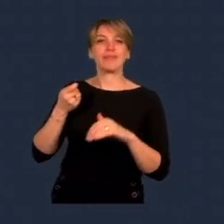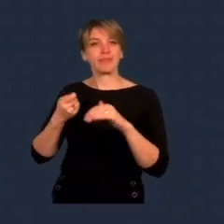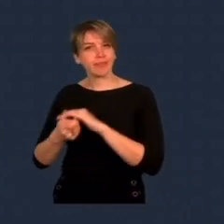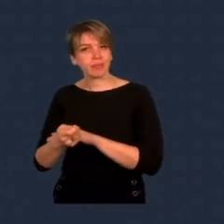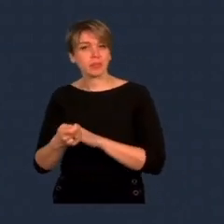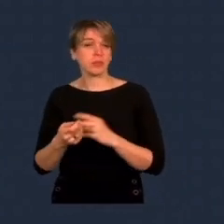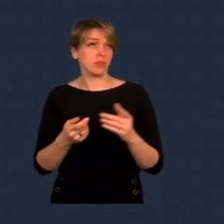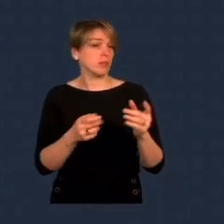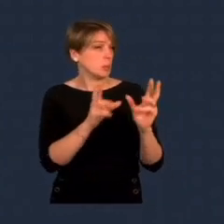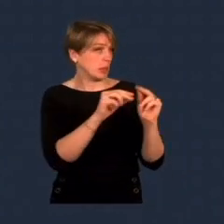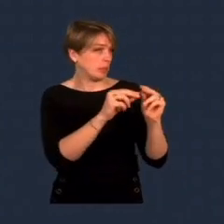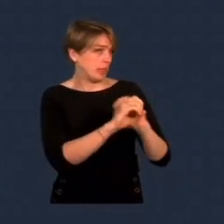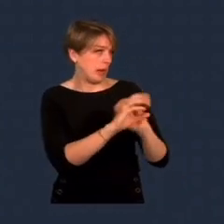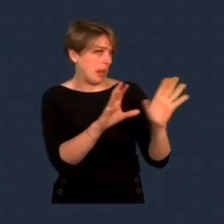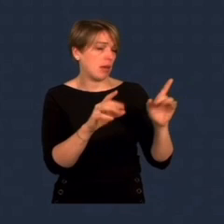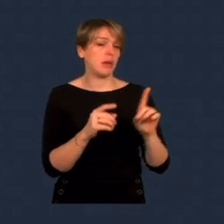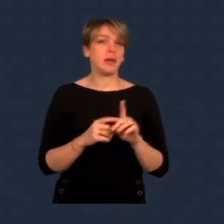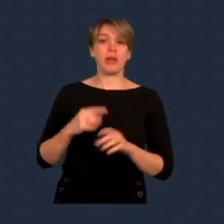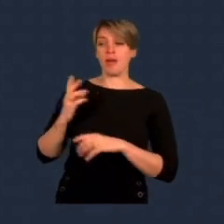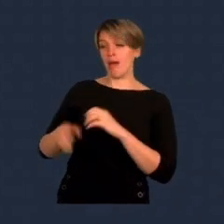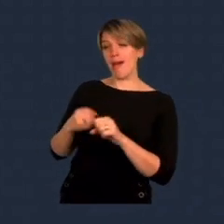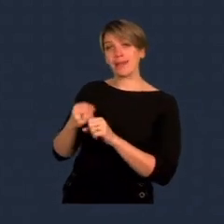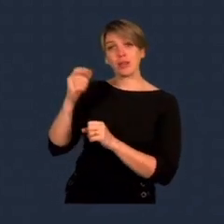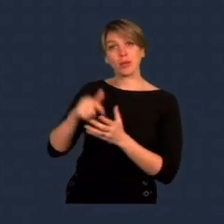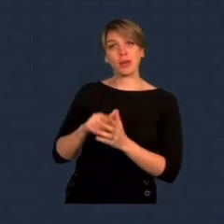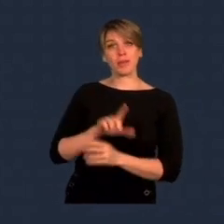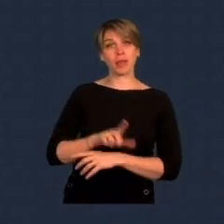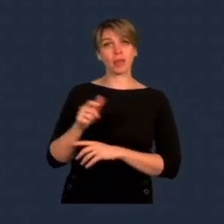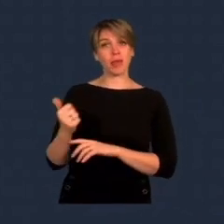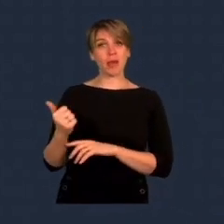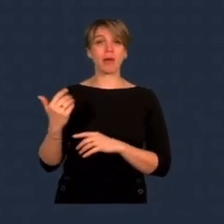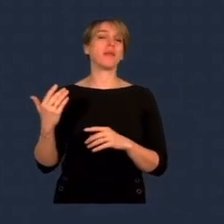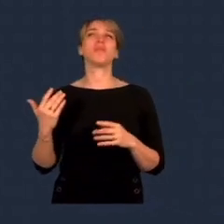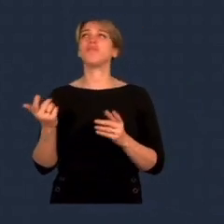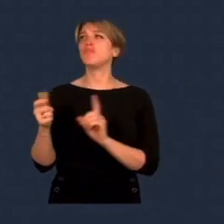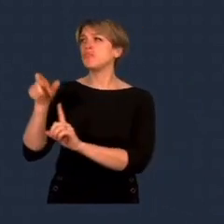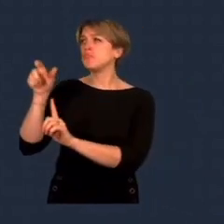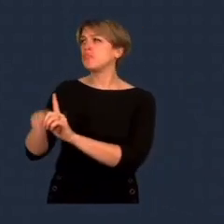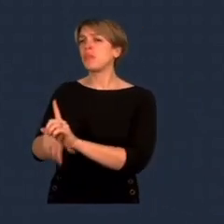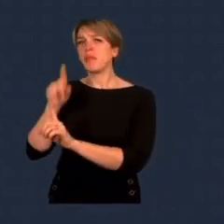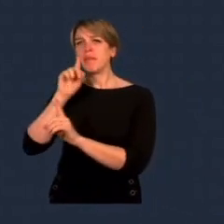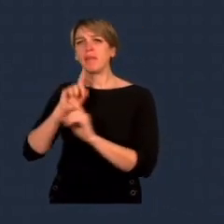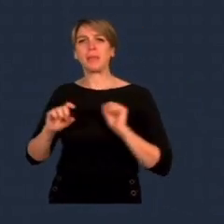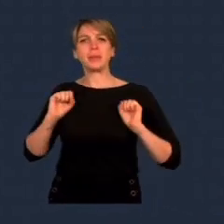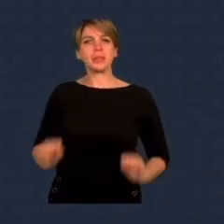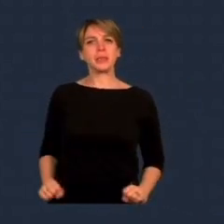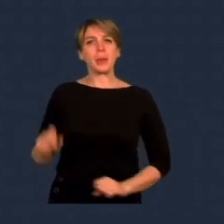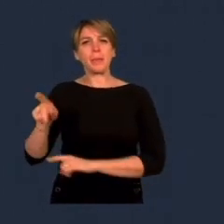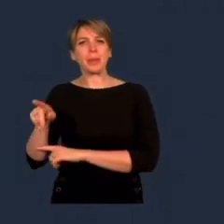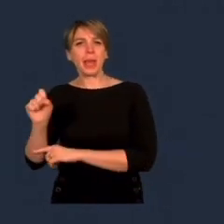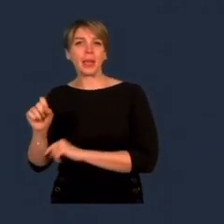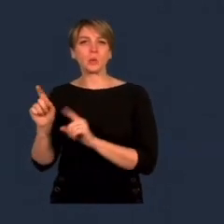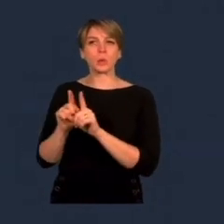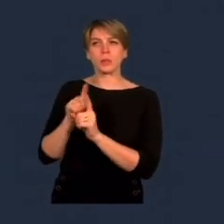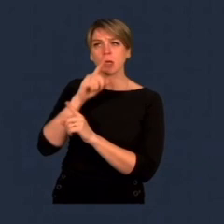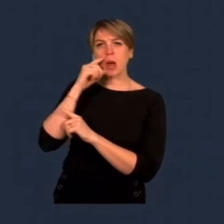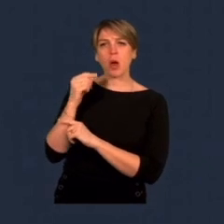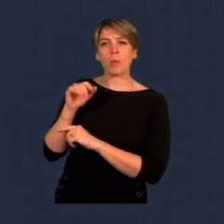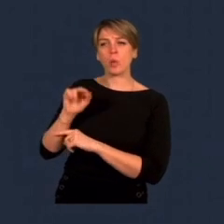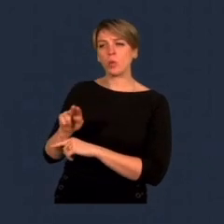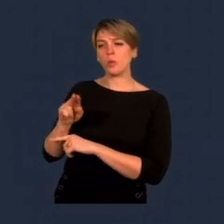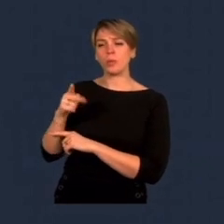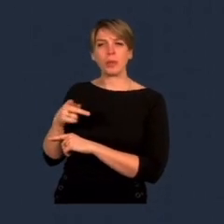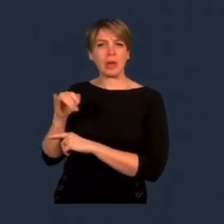que c'est un peu transpartisan et que ça concerne tout le monde, une sénatrice PS et un sénateur UDI saisissent une mission